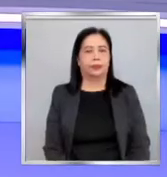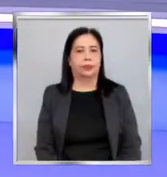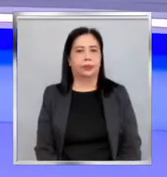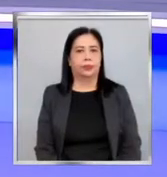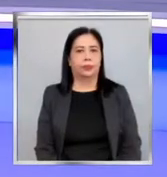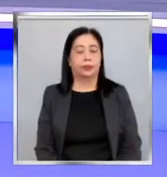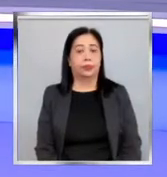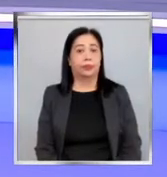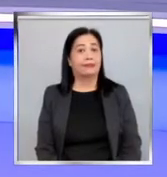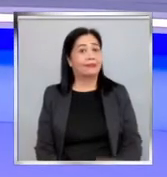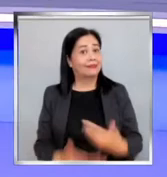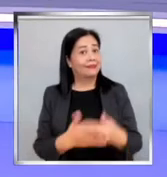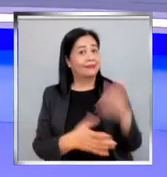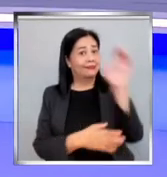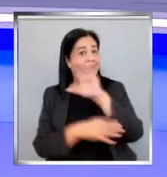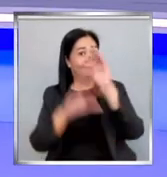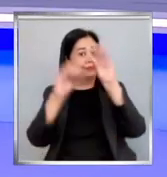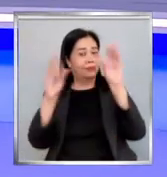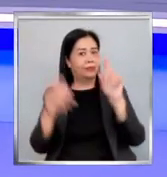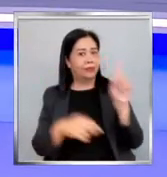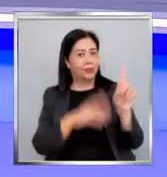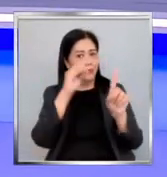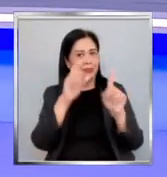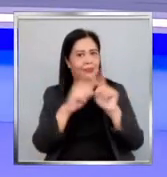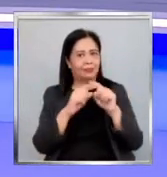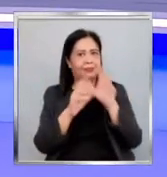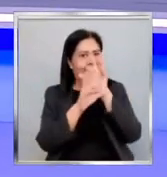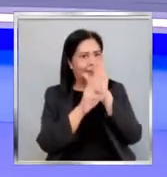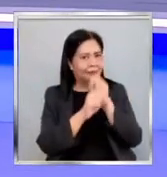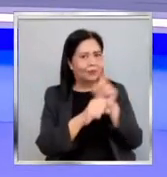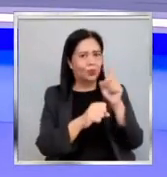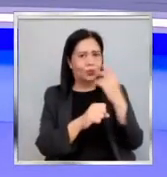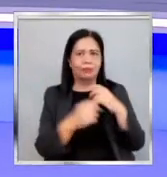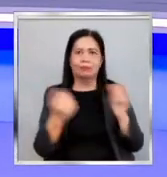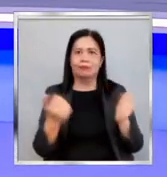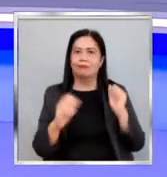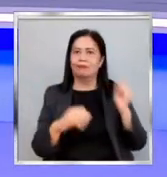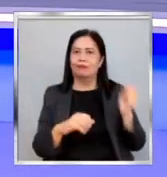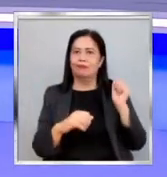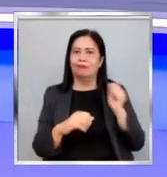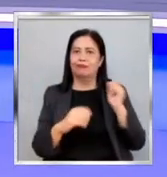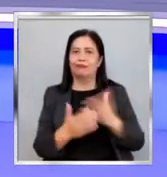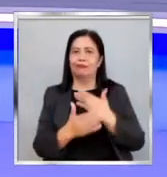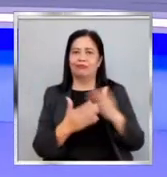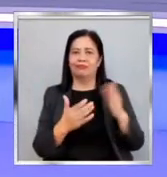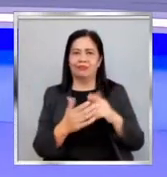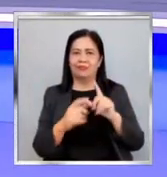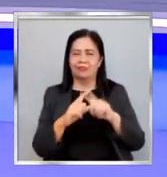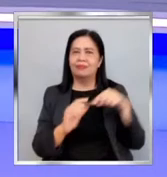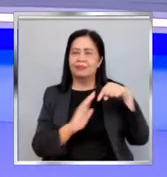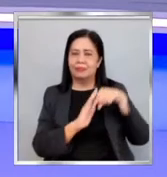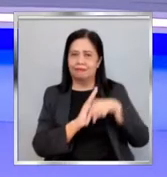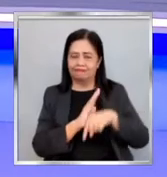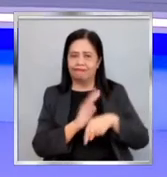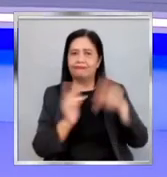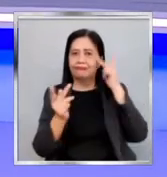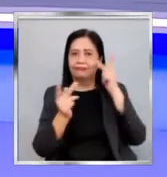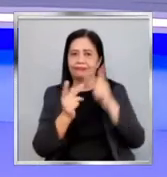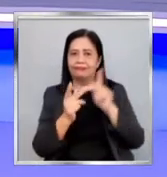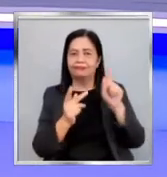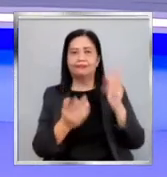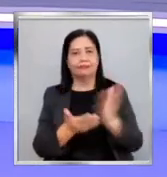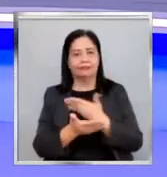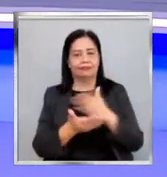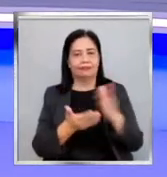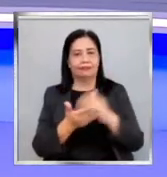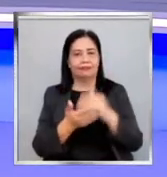Magpapasko na at sa Cebu, isang lalaki ang hinahangaan sa kanyang caroling. Pero may malalim na layunin ang kanyang pagkanta.